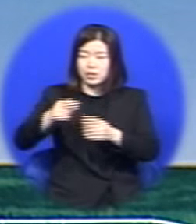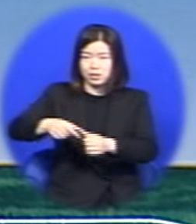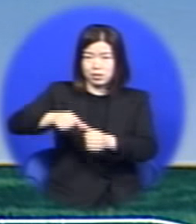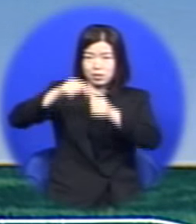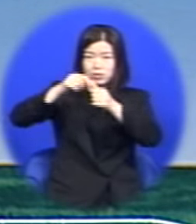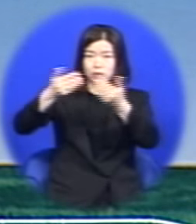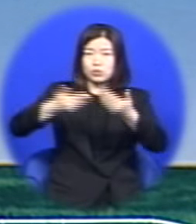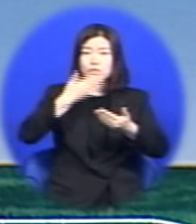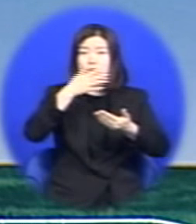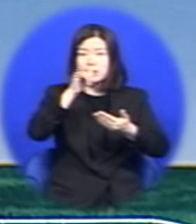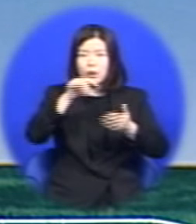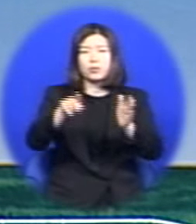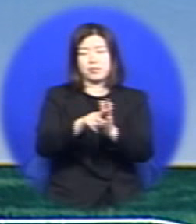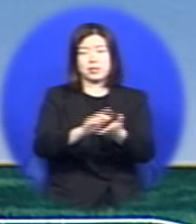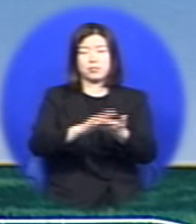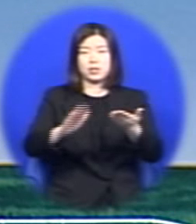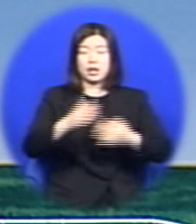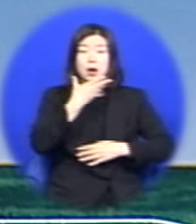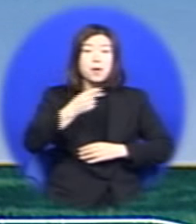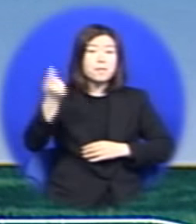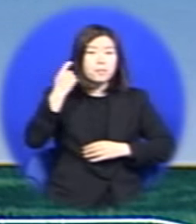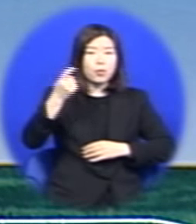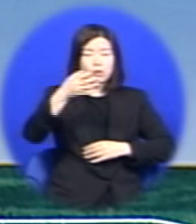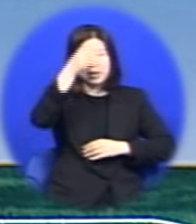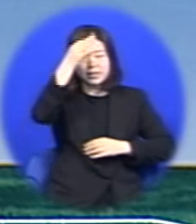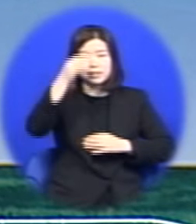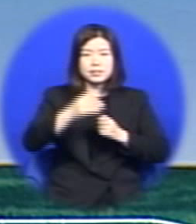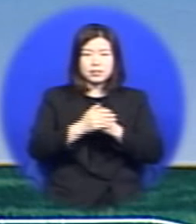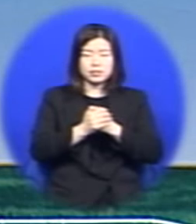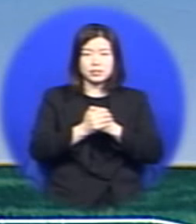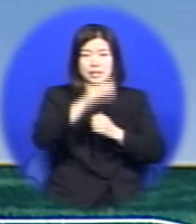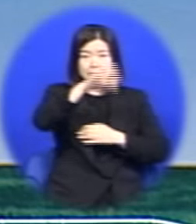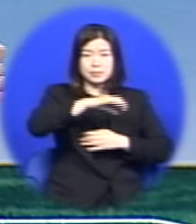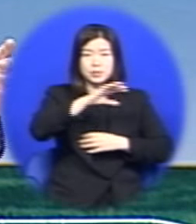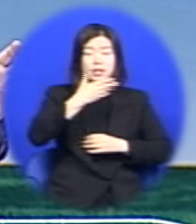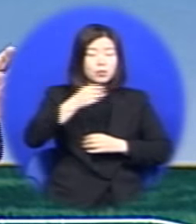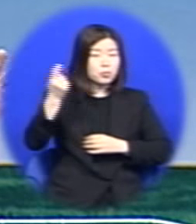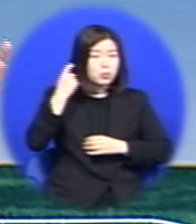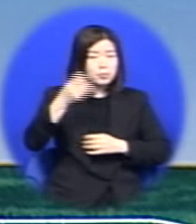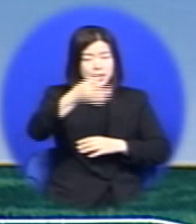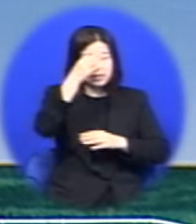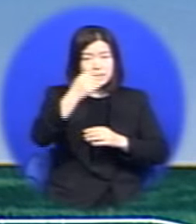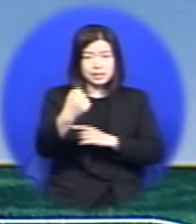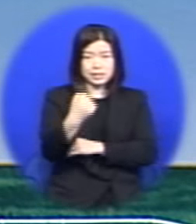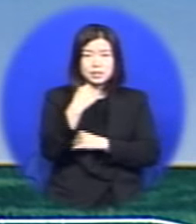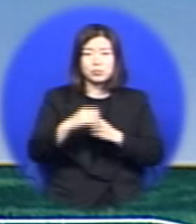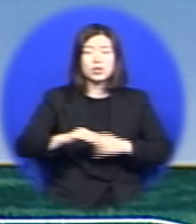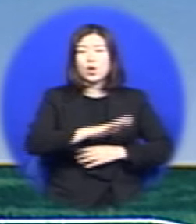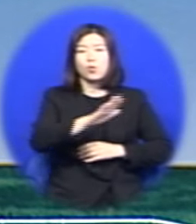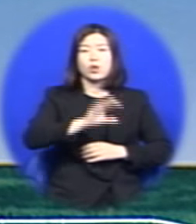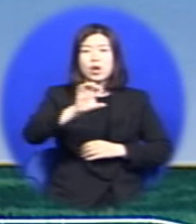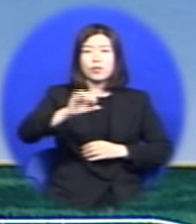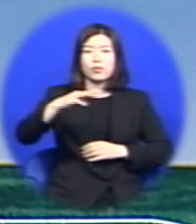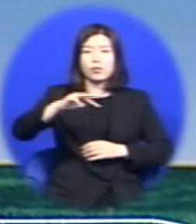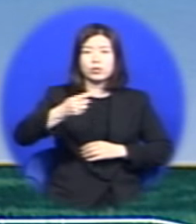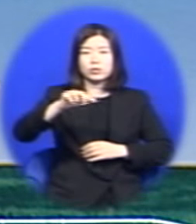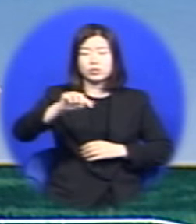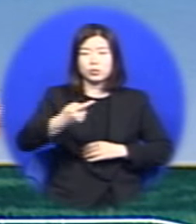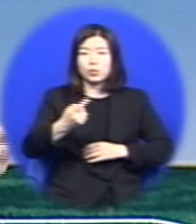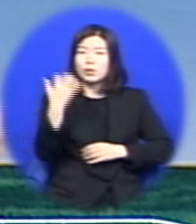믿습니다. 복음의 능력은, 십자가 복음의 능력은 우리를 포르노와 음란의